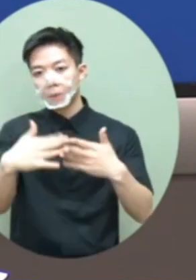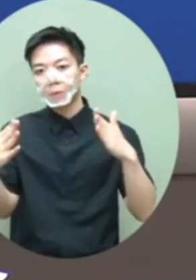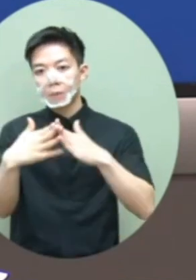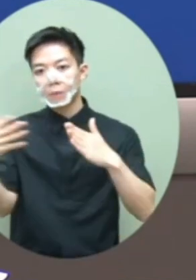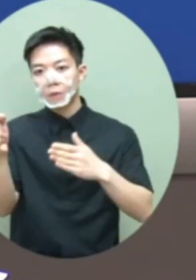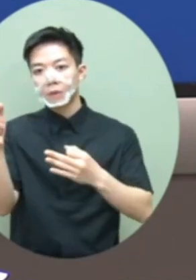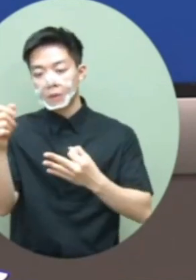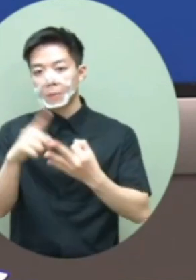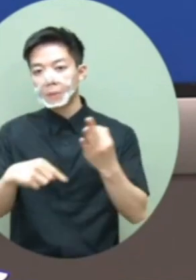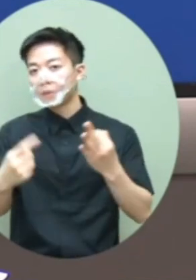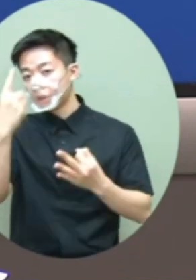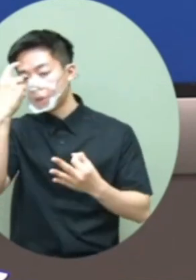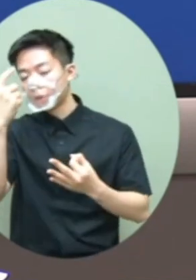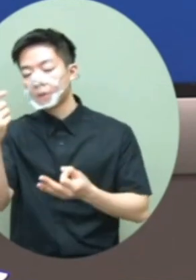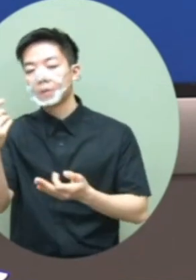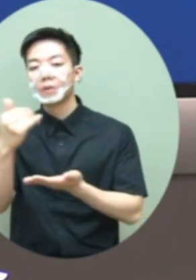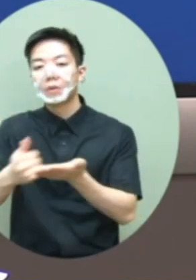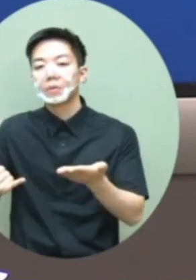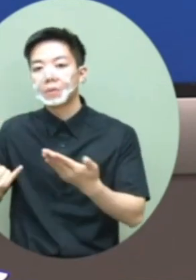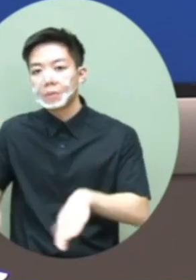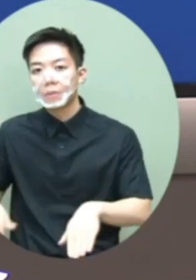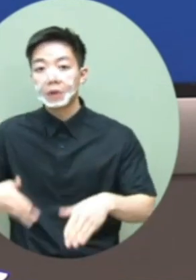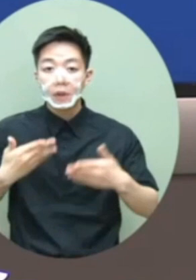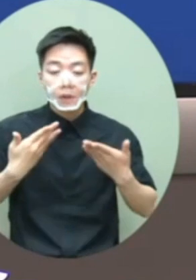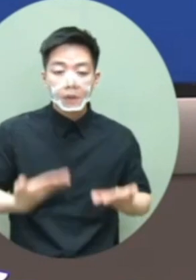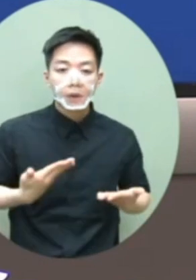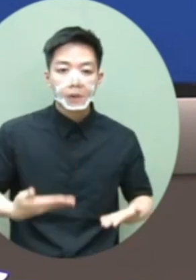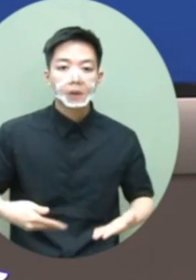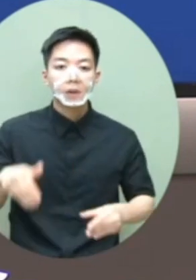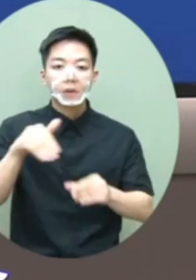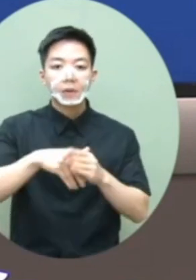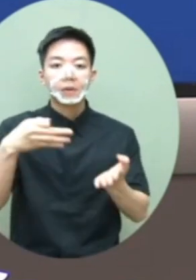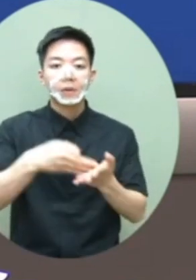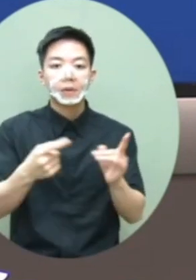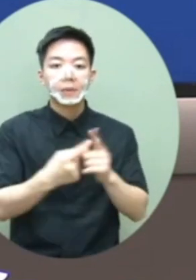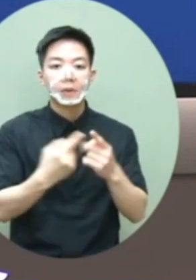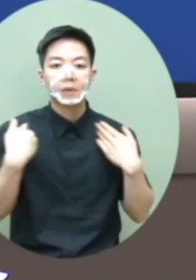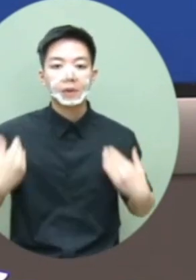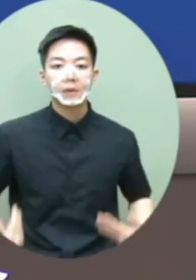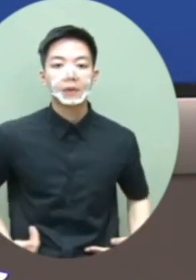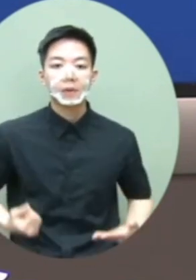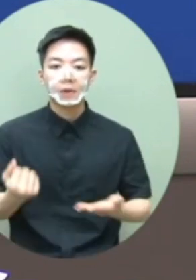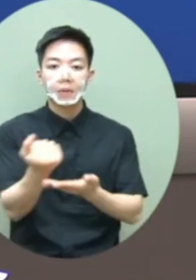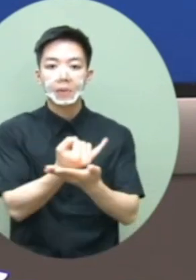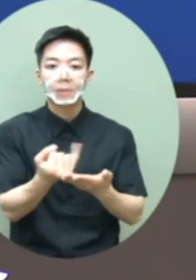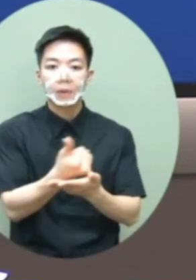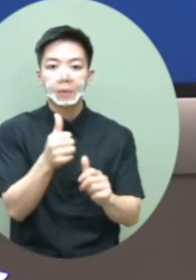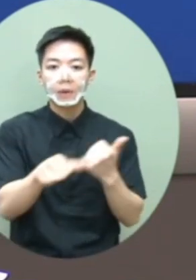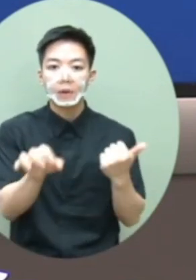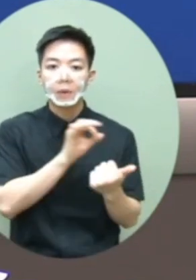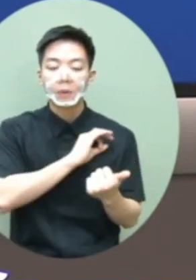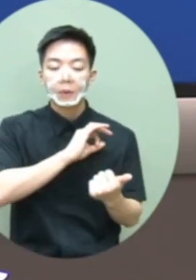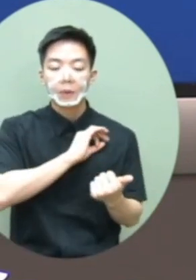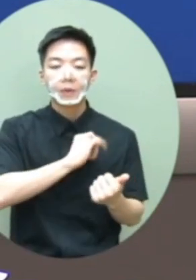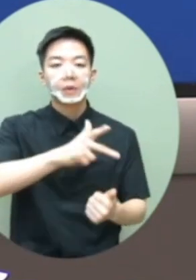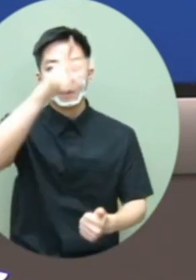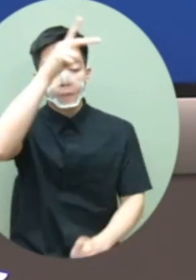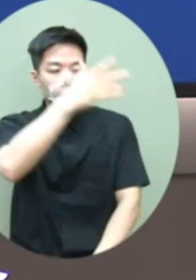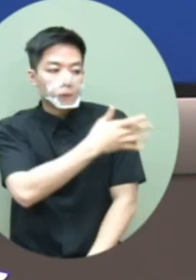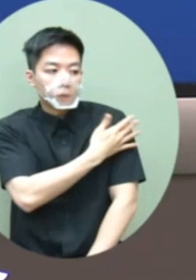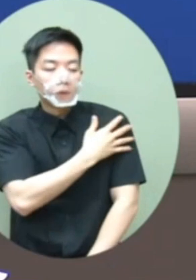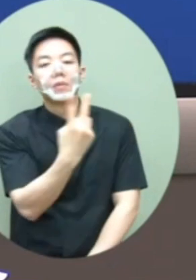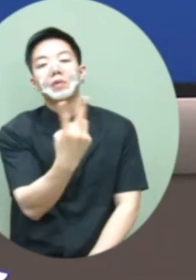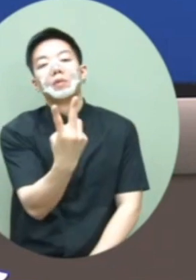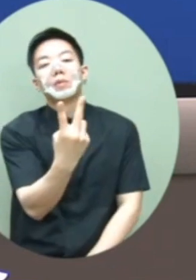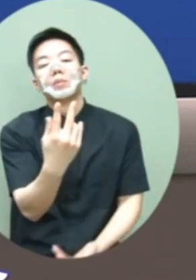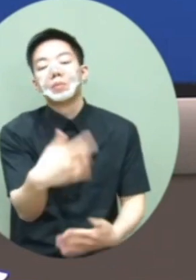咧，而家呢個候選人資格審查委員會咧就剩翻兩位官方嘅成員嚇，亦都